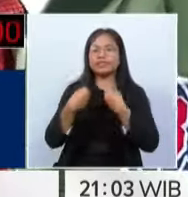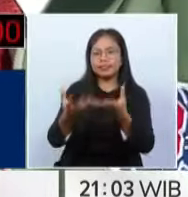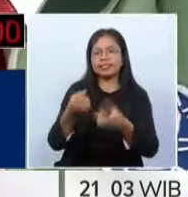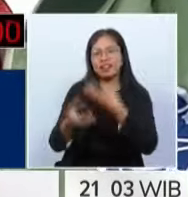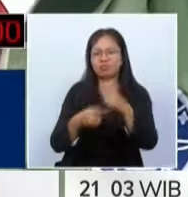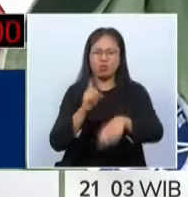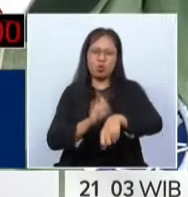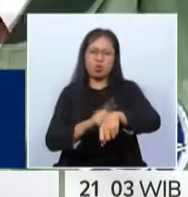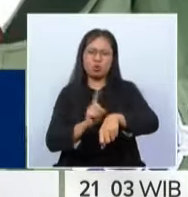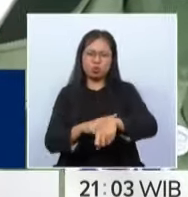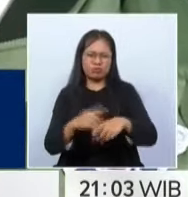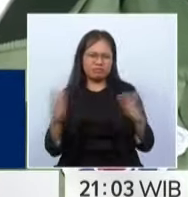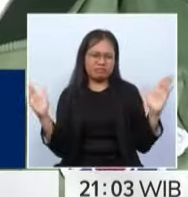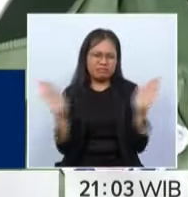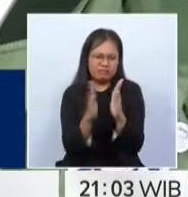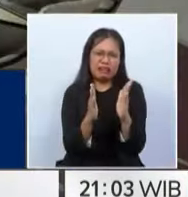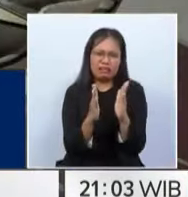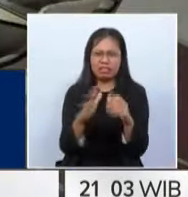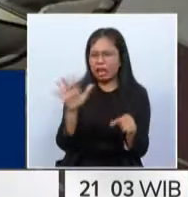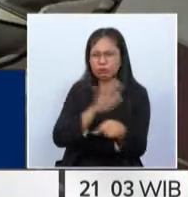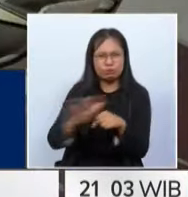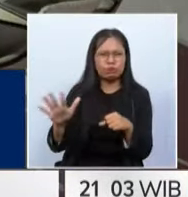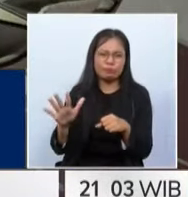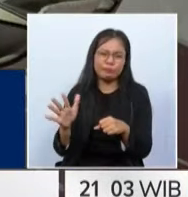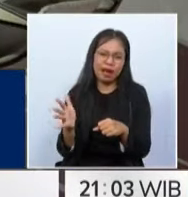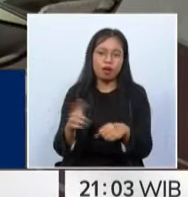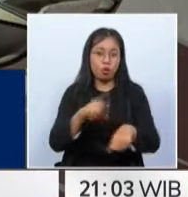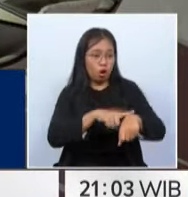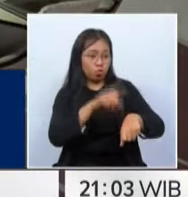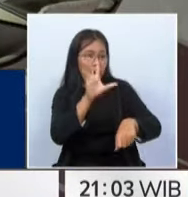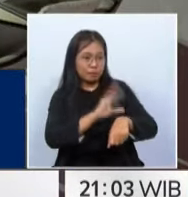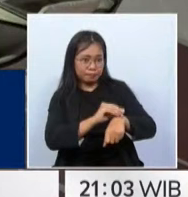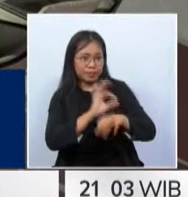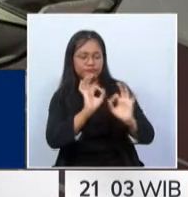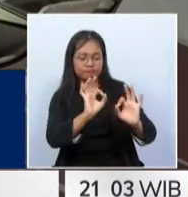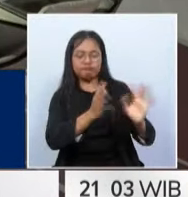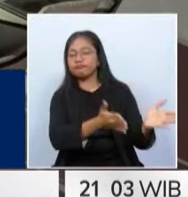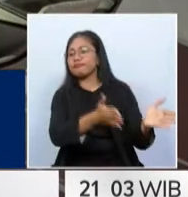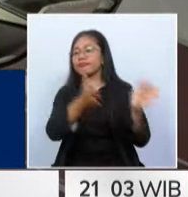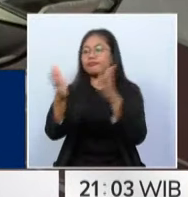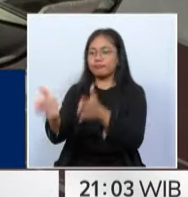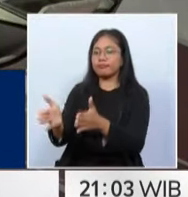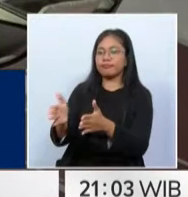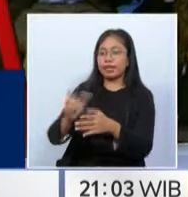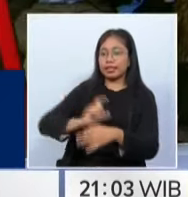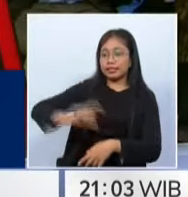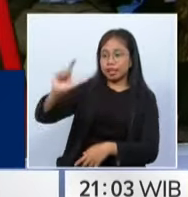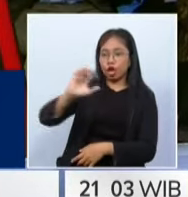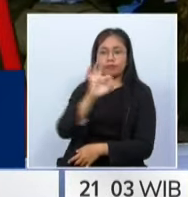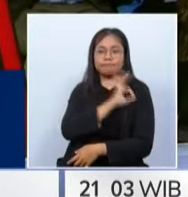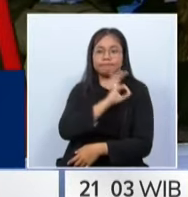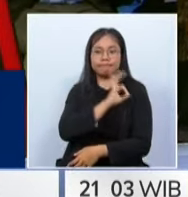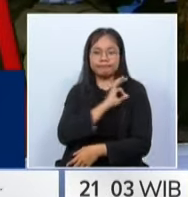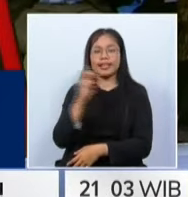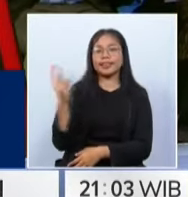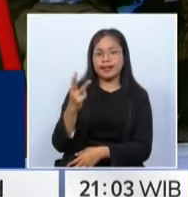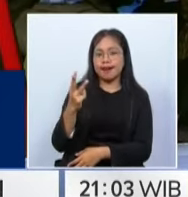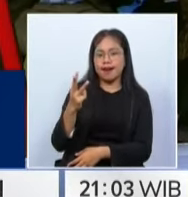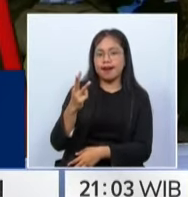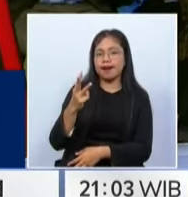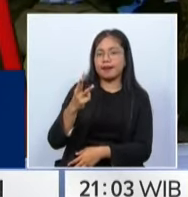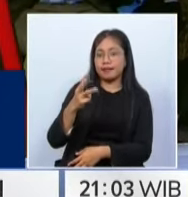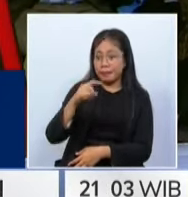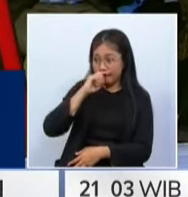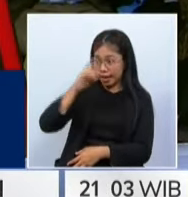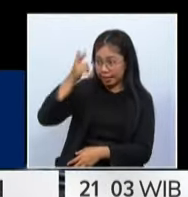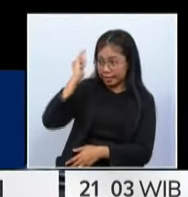yang singkatik Wak sudah habis saya kembali ke capres nomor 3 tenang dulu bapak Ganjar untuk